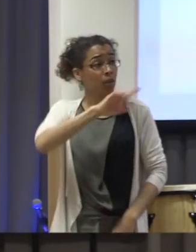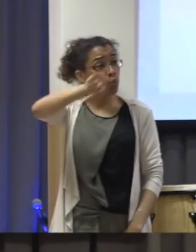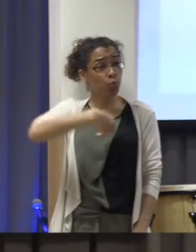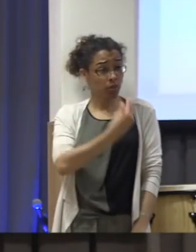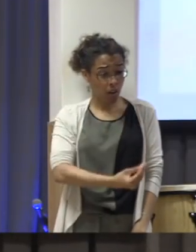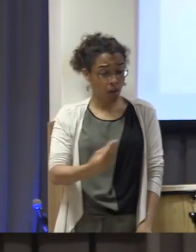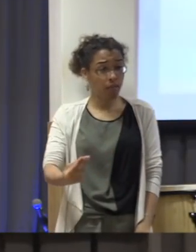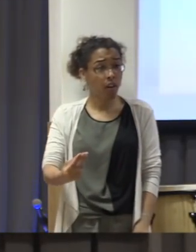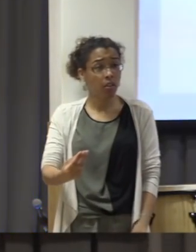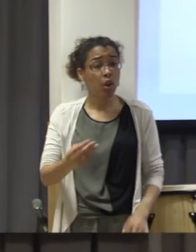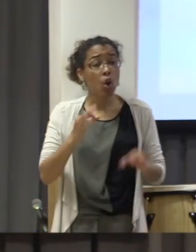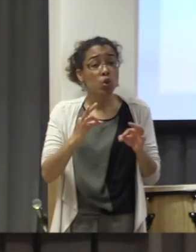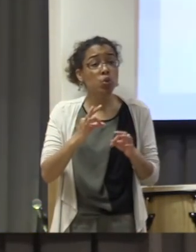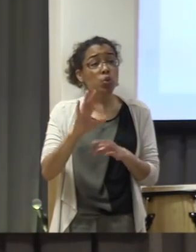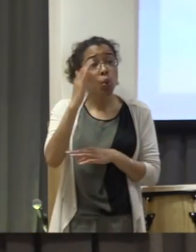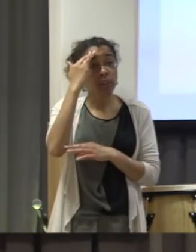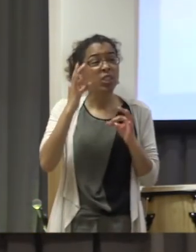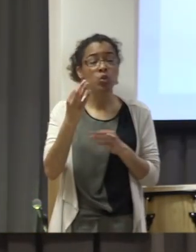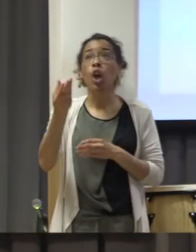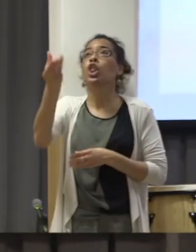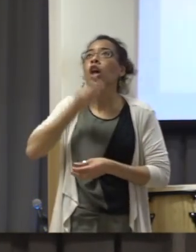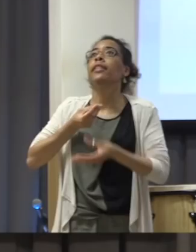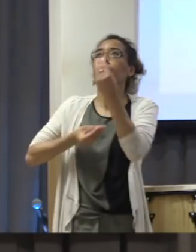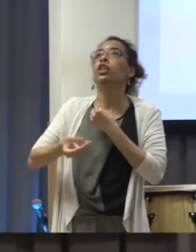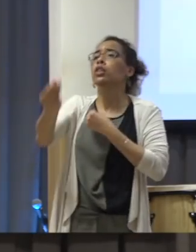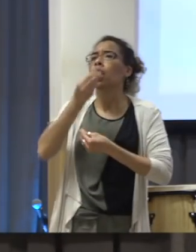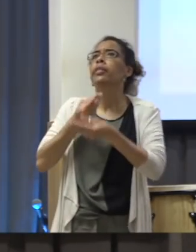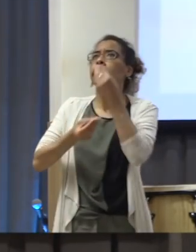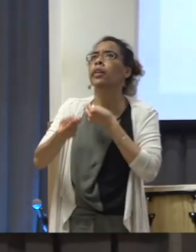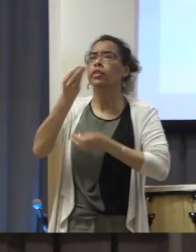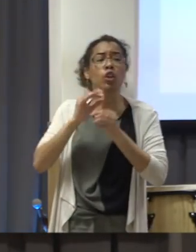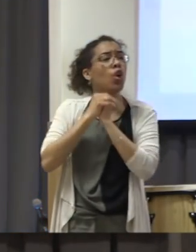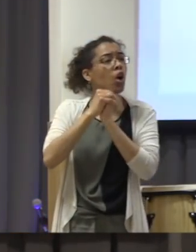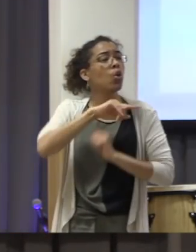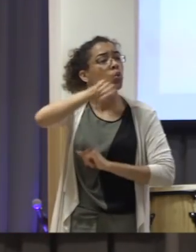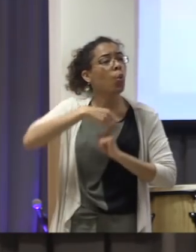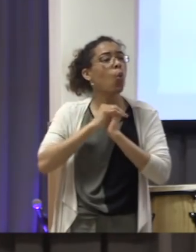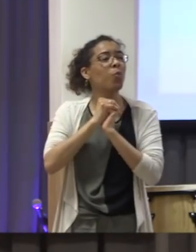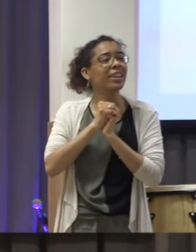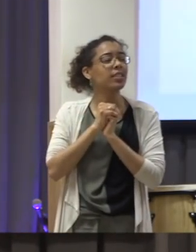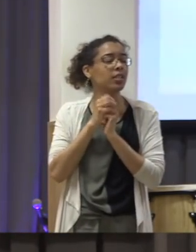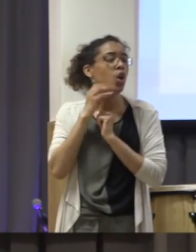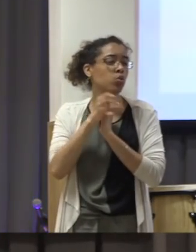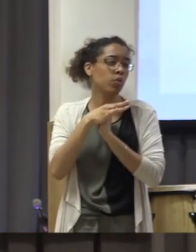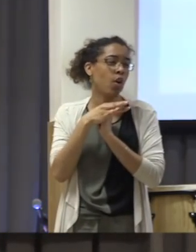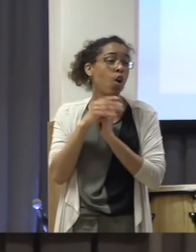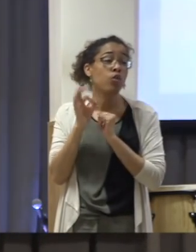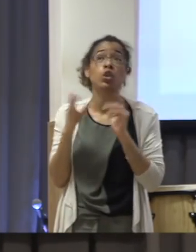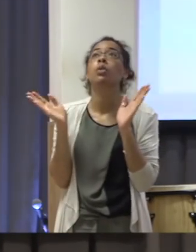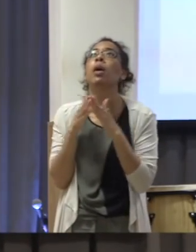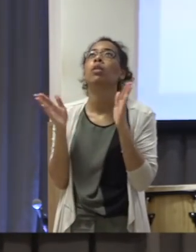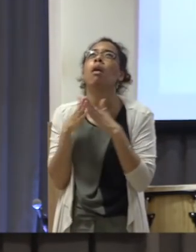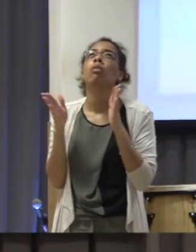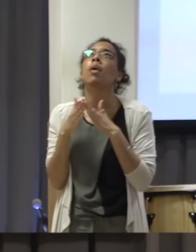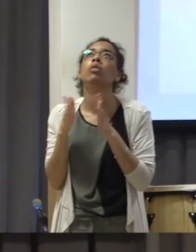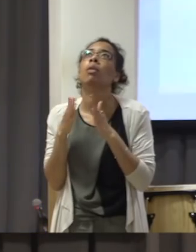sommes, nous ne connaissons que « donne-moi, donne-moi, donne-moi ». Quand nous prions, nous avons tendance qu'à demander à